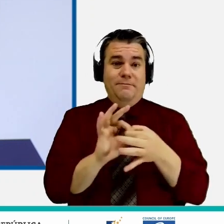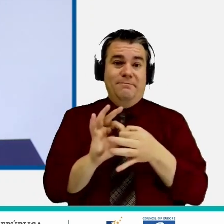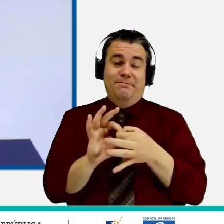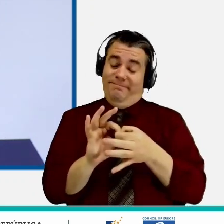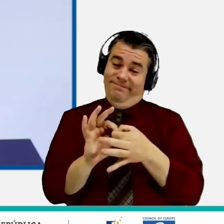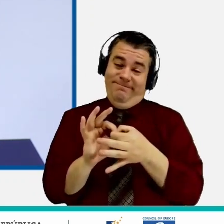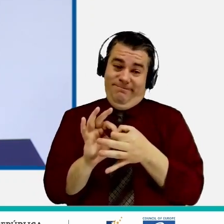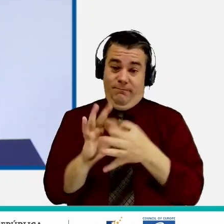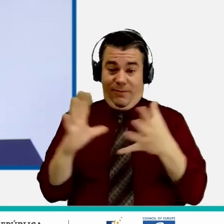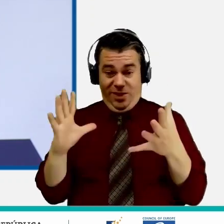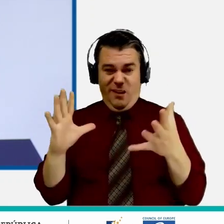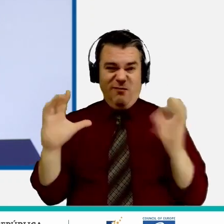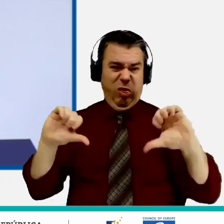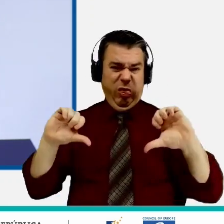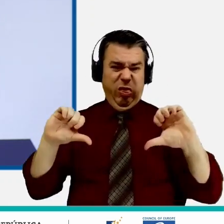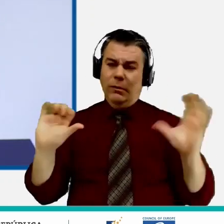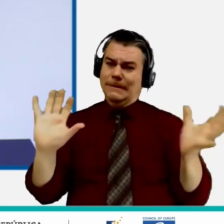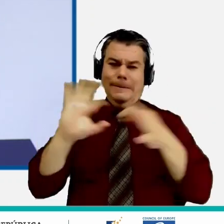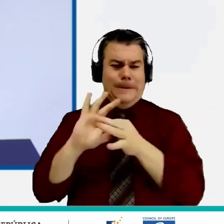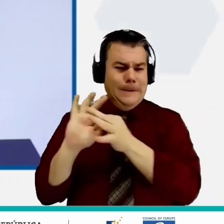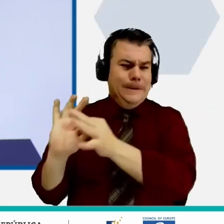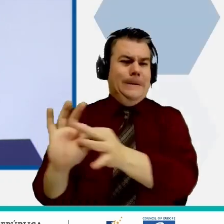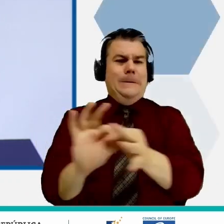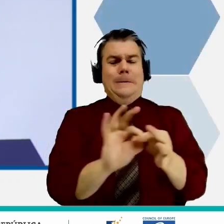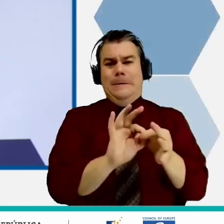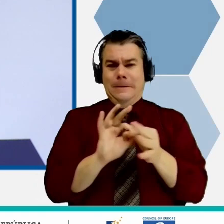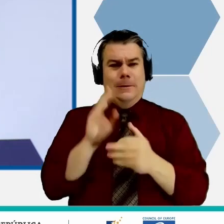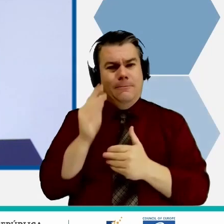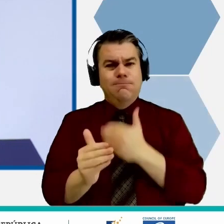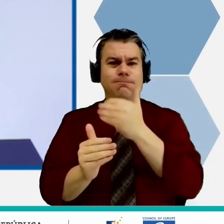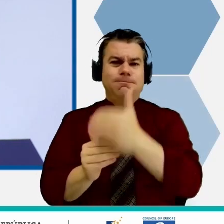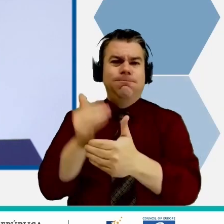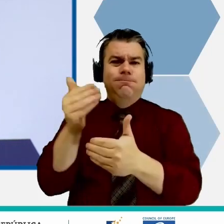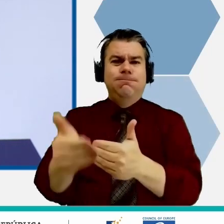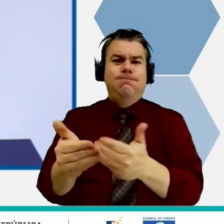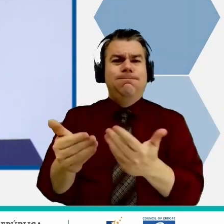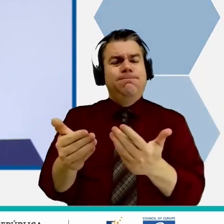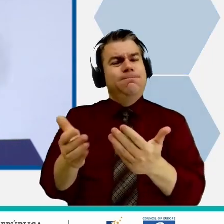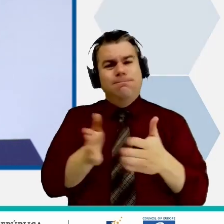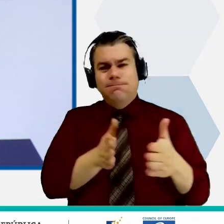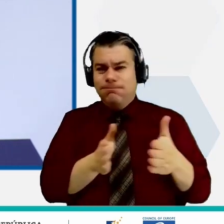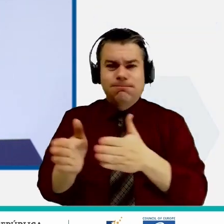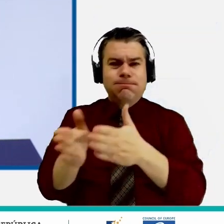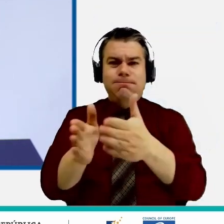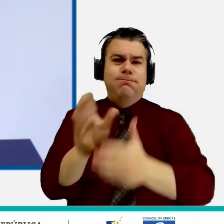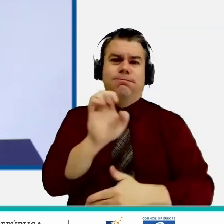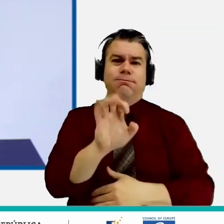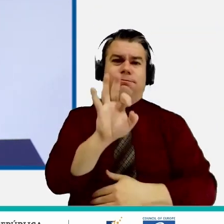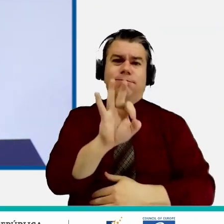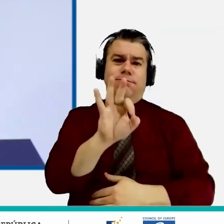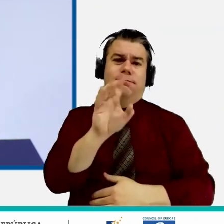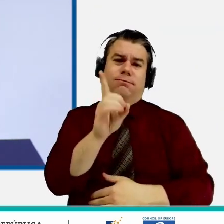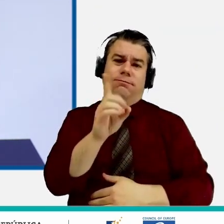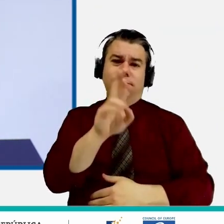рамках дорожной карты Европейского форума по снижению риска бедствий на 2021-2030 годы. Спасибо вам, я поздравляю вас за